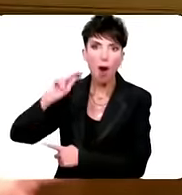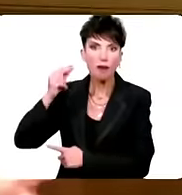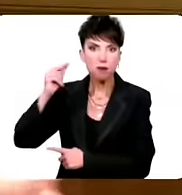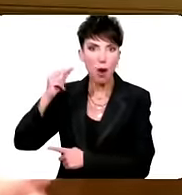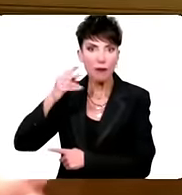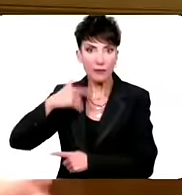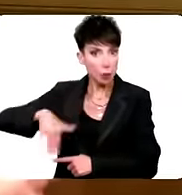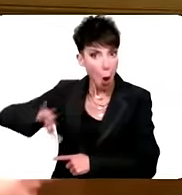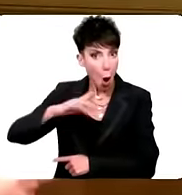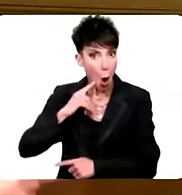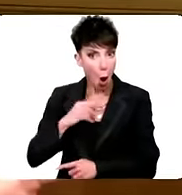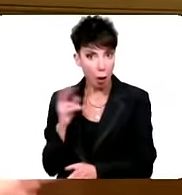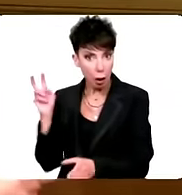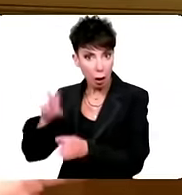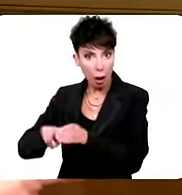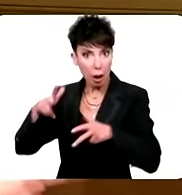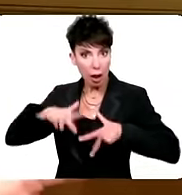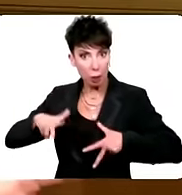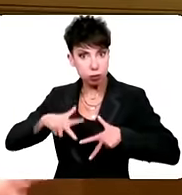Γιατί αλλιώς είχαμε